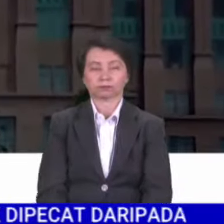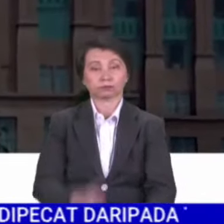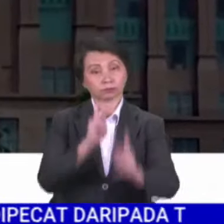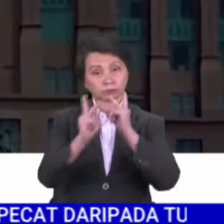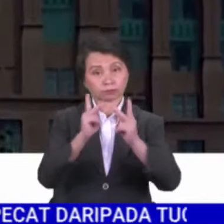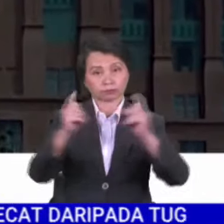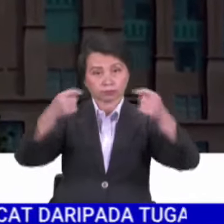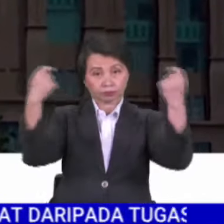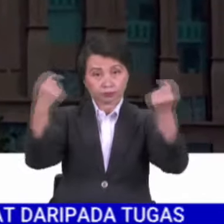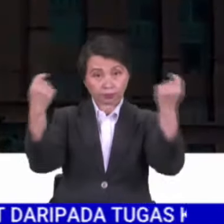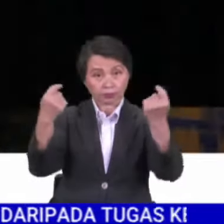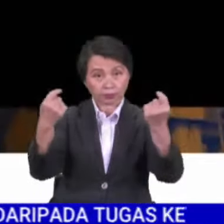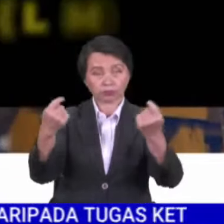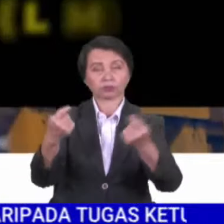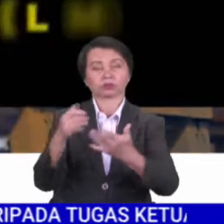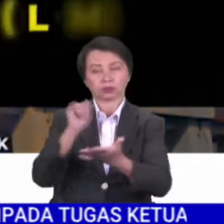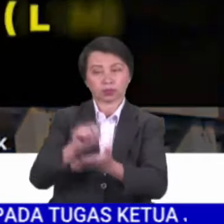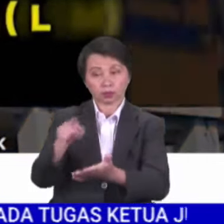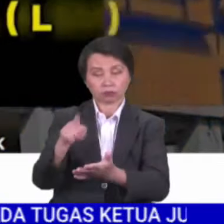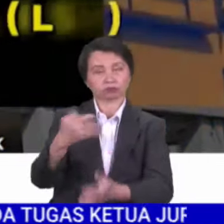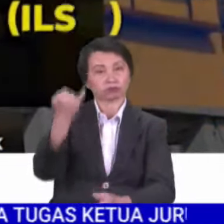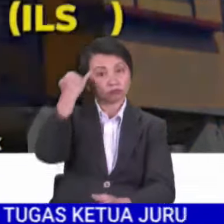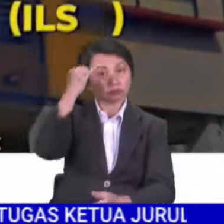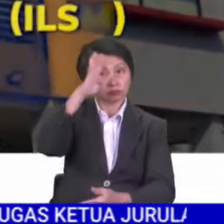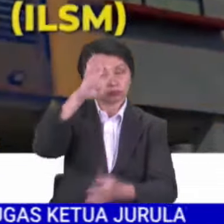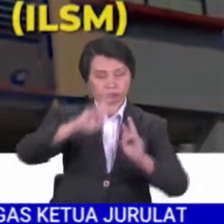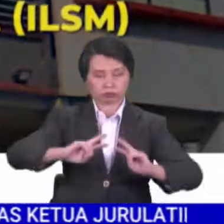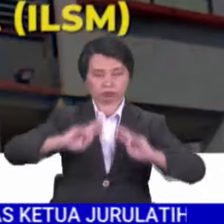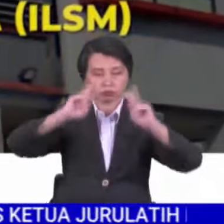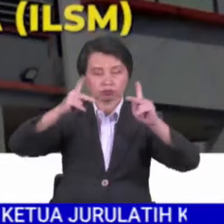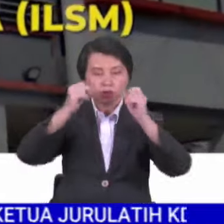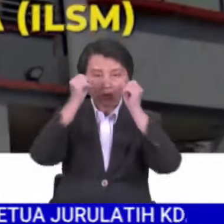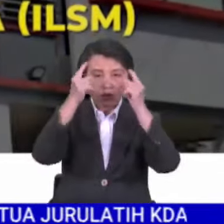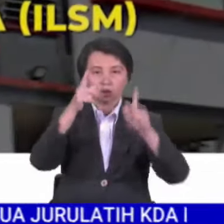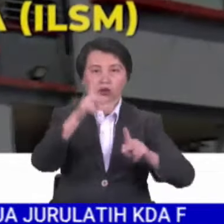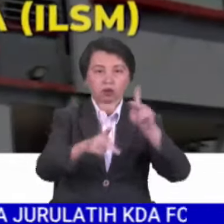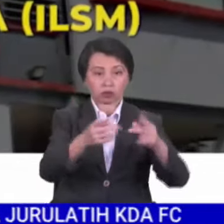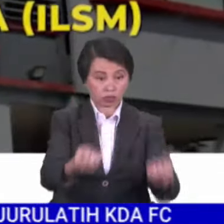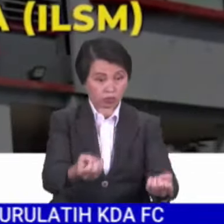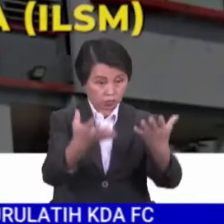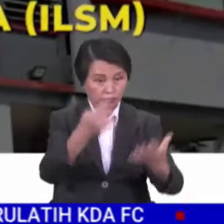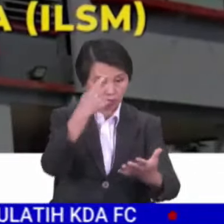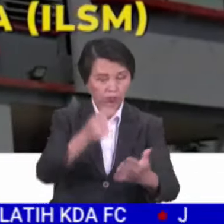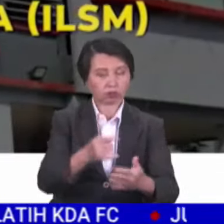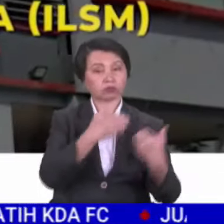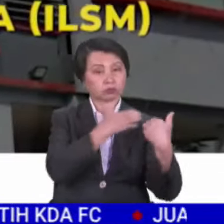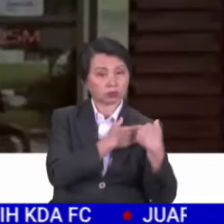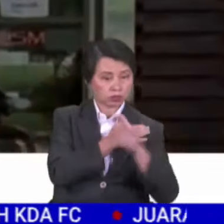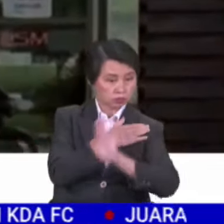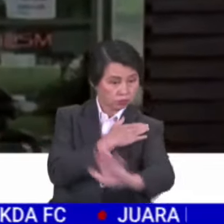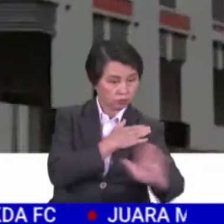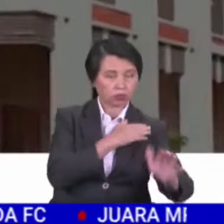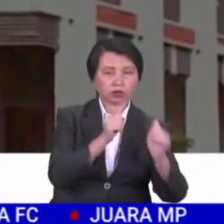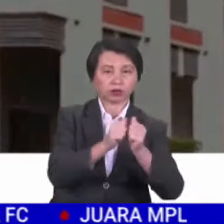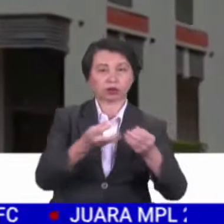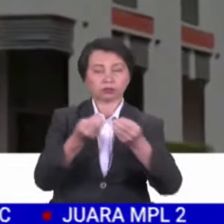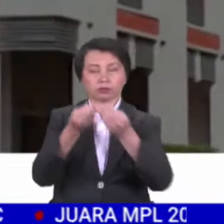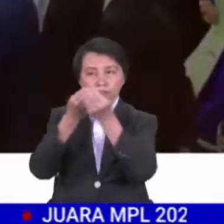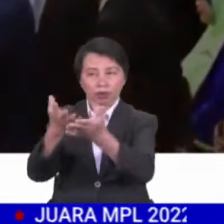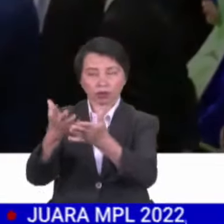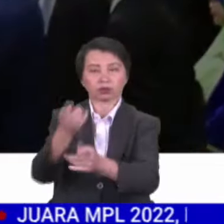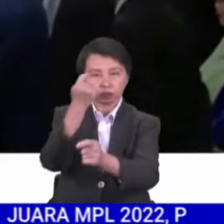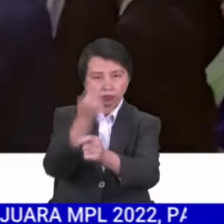Tambahnya, sambutan tersebut juga merupakan inisiatif bagi meningkatkan kesedaran orang ramai untuk menunaikan tanggungjawab dengan memberi